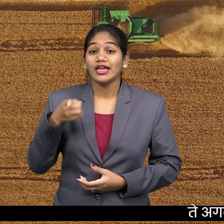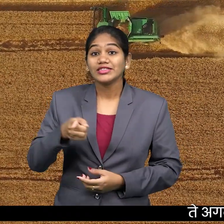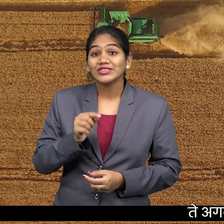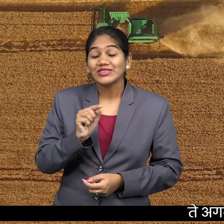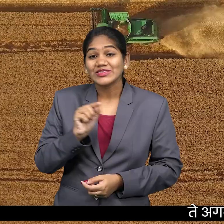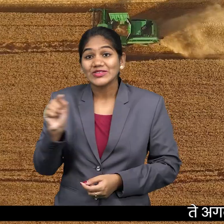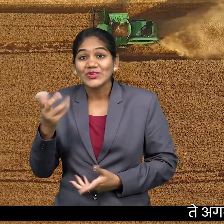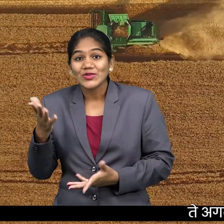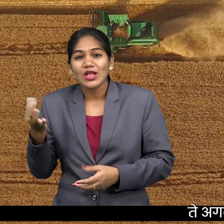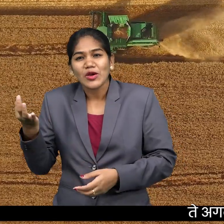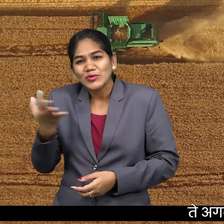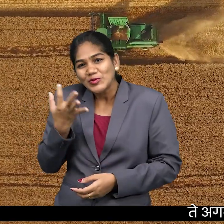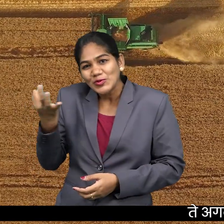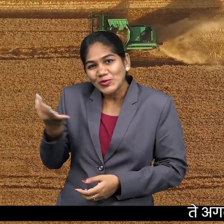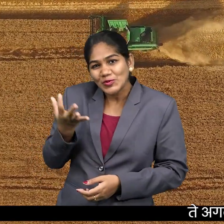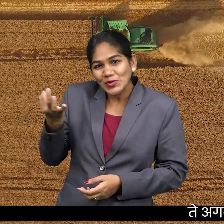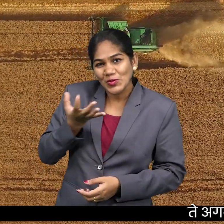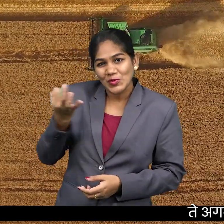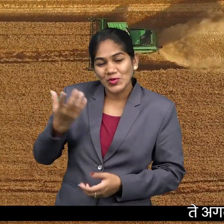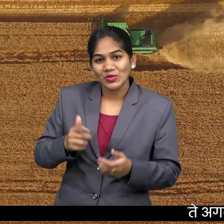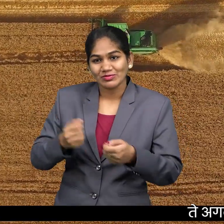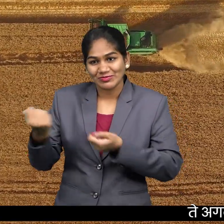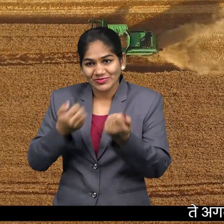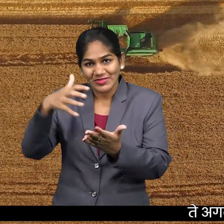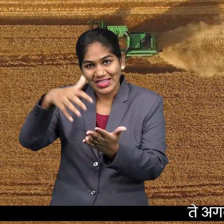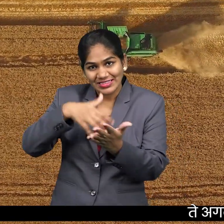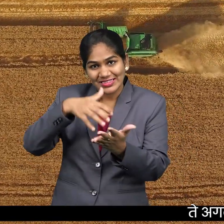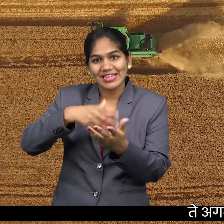ते अगदी आधुनिक ट्रॅक्टर